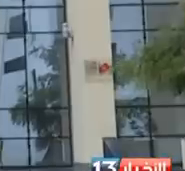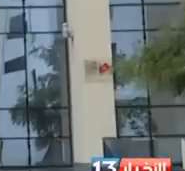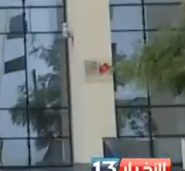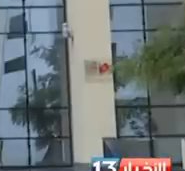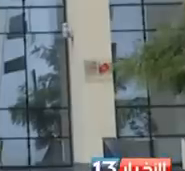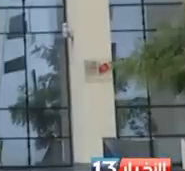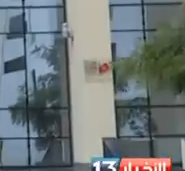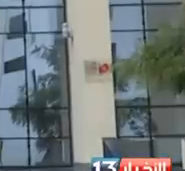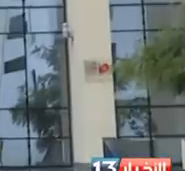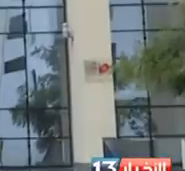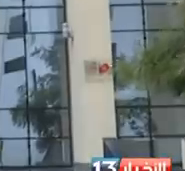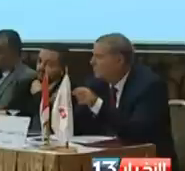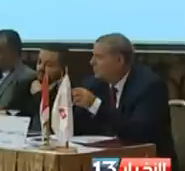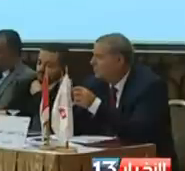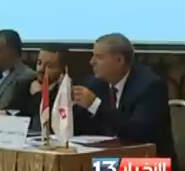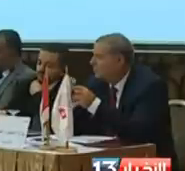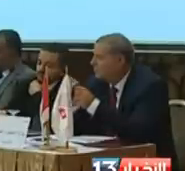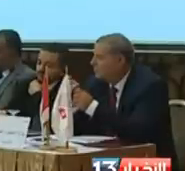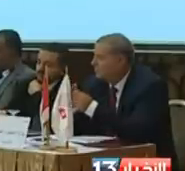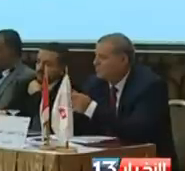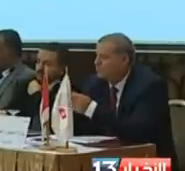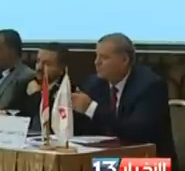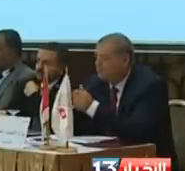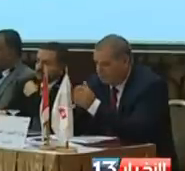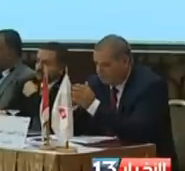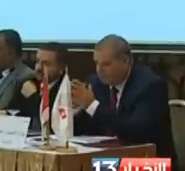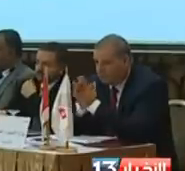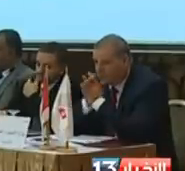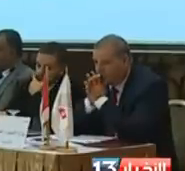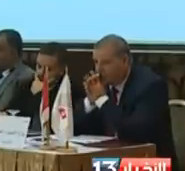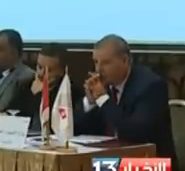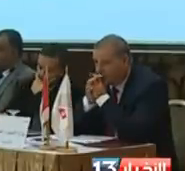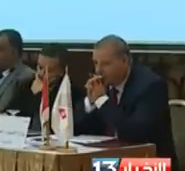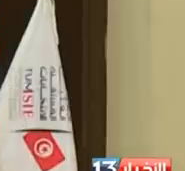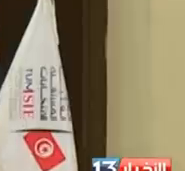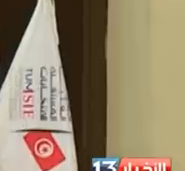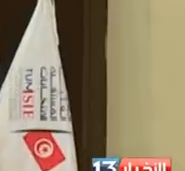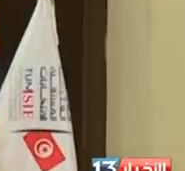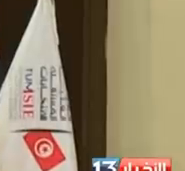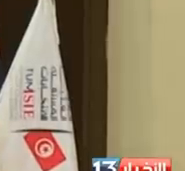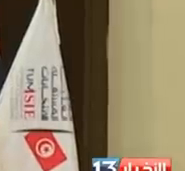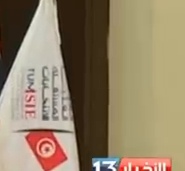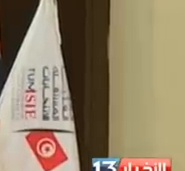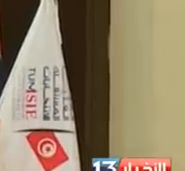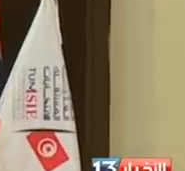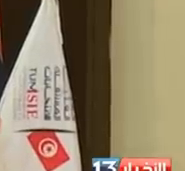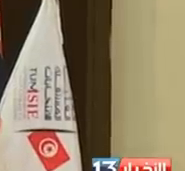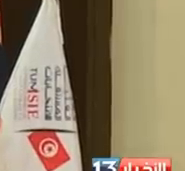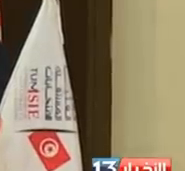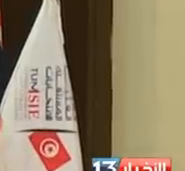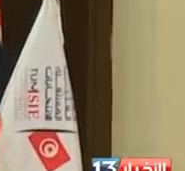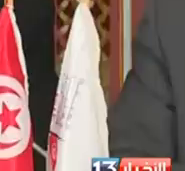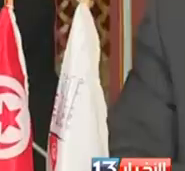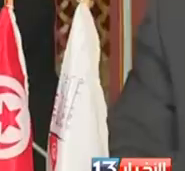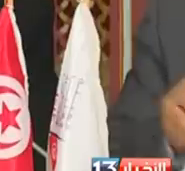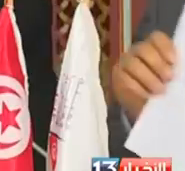الحكومه لحصول الراغبين في الترشح للانتخابات البلديه على شهاده ابراء الذمه وهيئه الانتخابات بالبرلمان